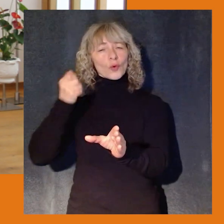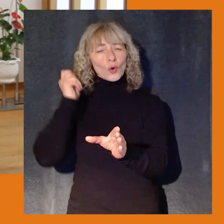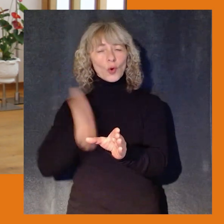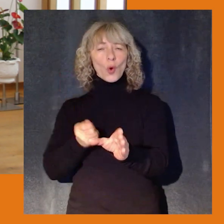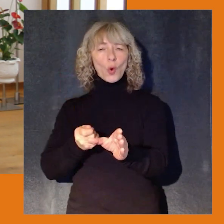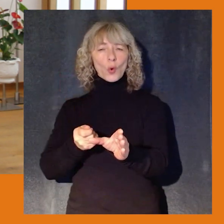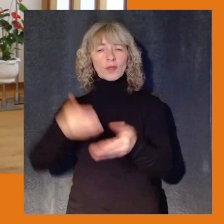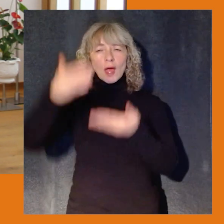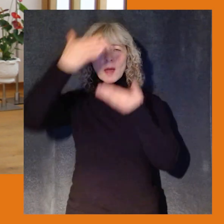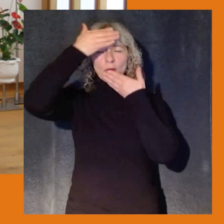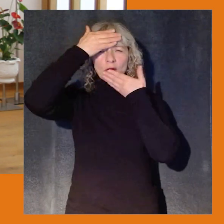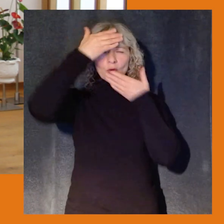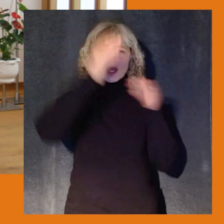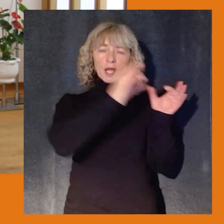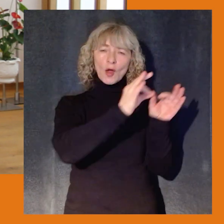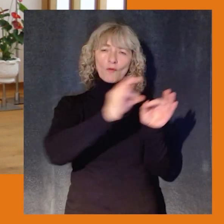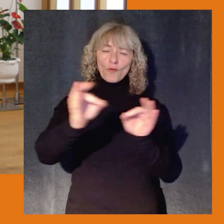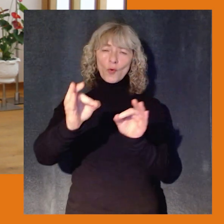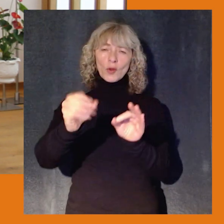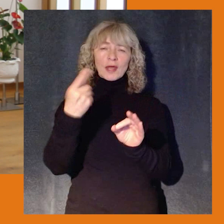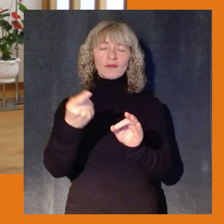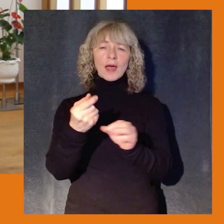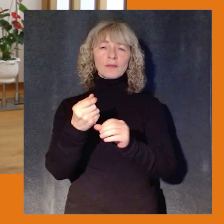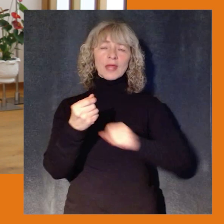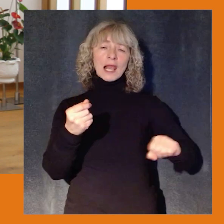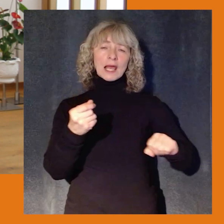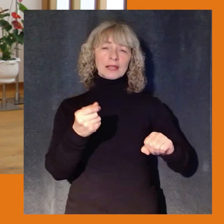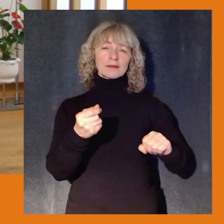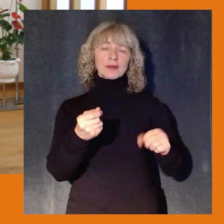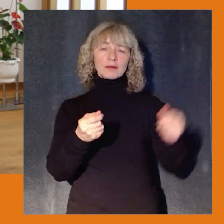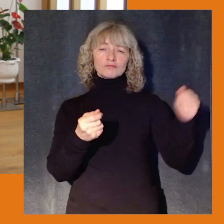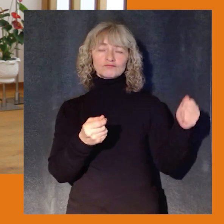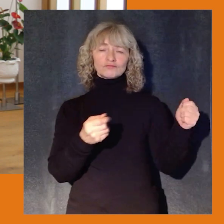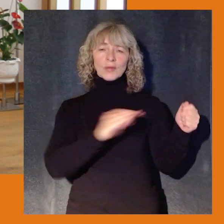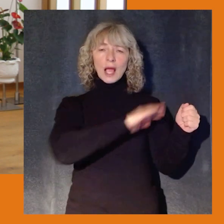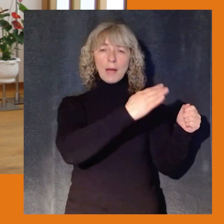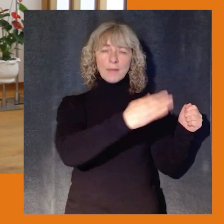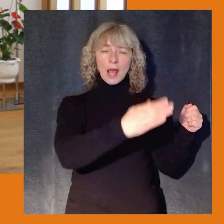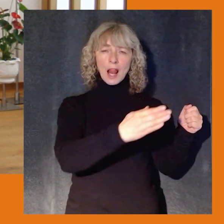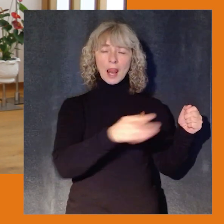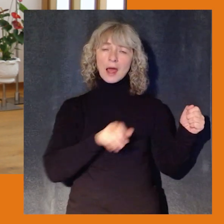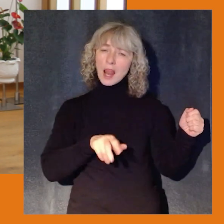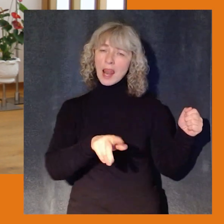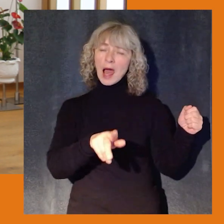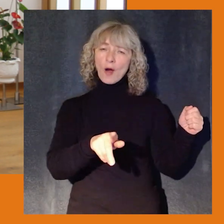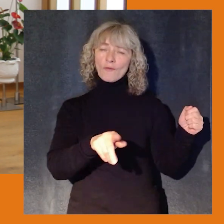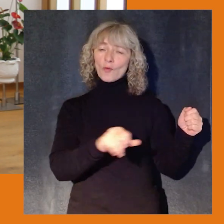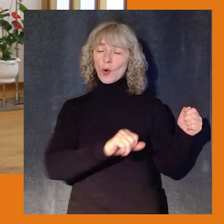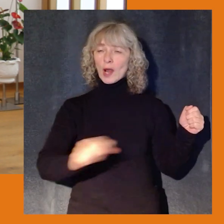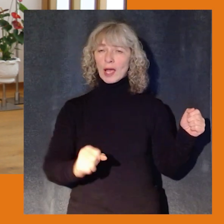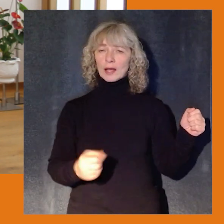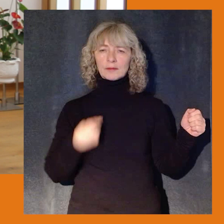mit der linken Hand ein Kamel. In der rechten Hand hatte er zu meiner Verwunderung ein